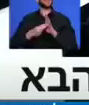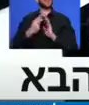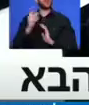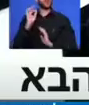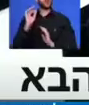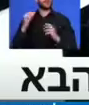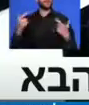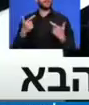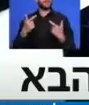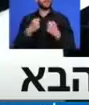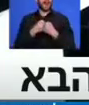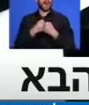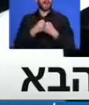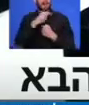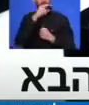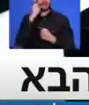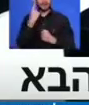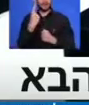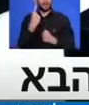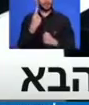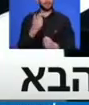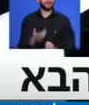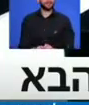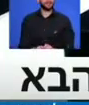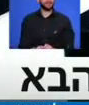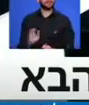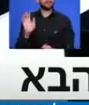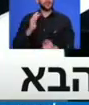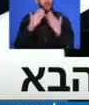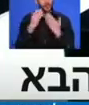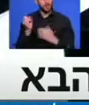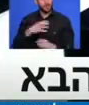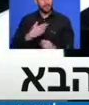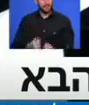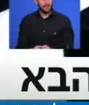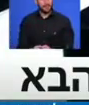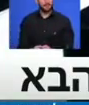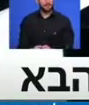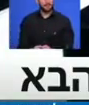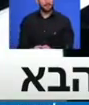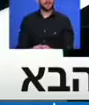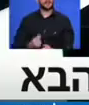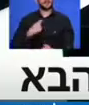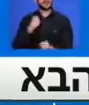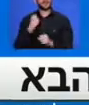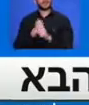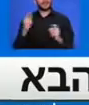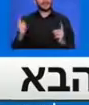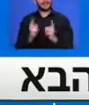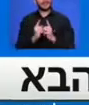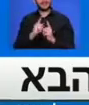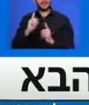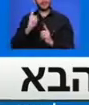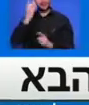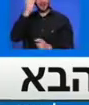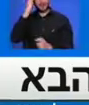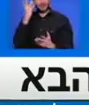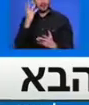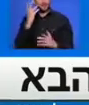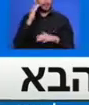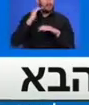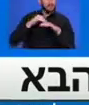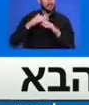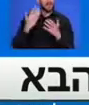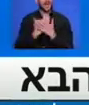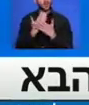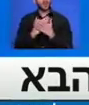המלחמה בסמים ובעל הבלוג הסמים שותים. שלום. תודה שבאת. אז אני אעשה קצת תקציר למי שלא התעדכן בחדשות